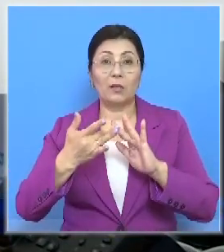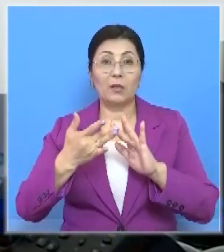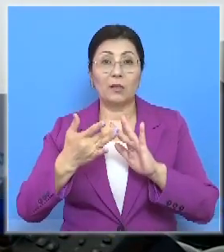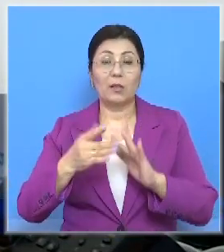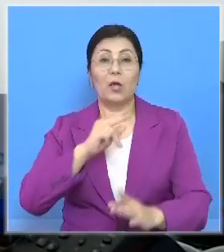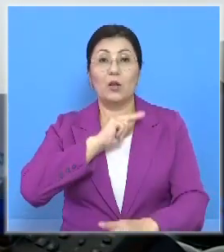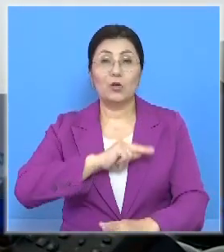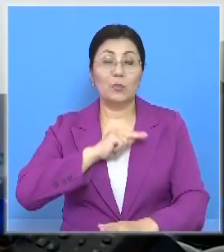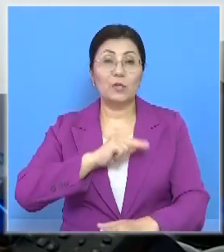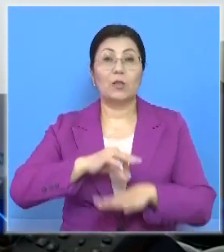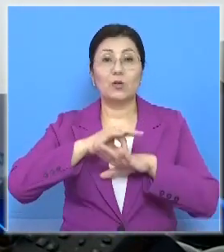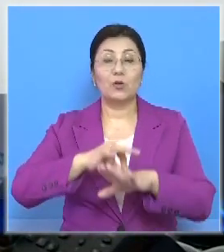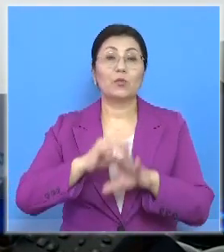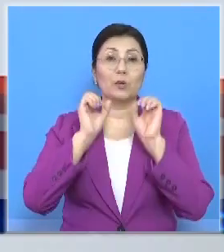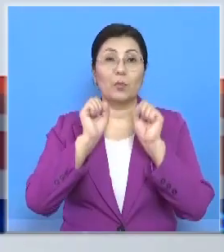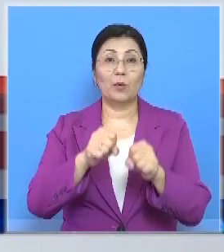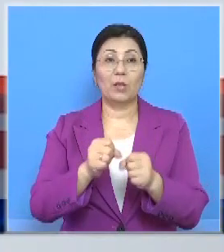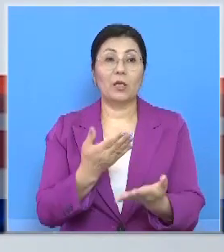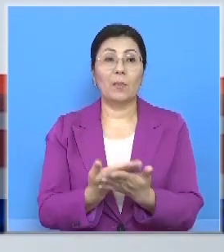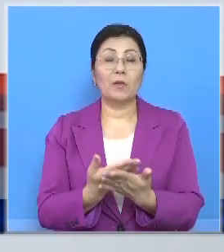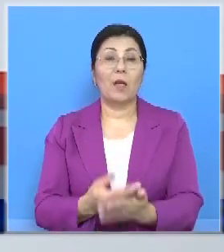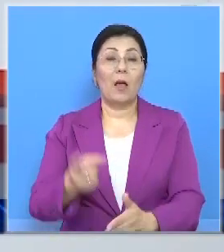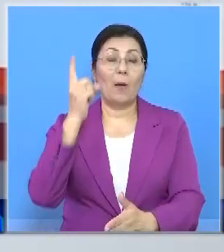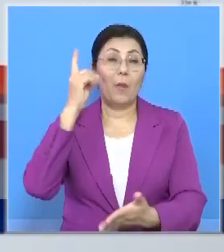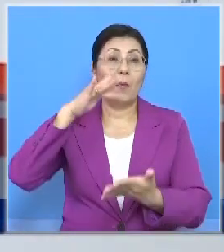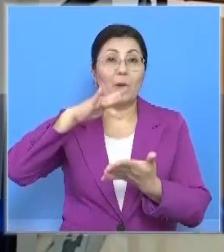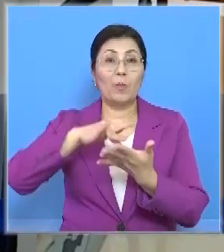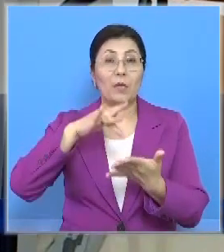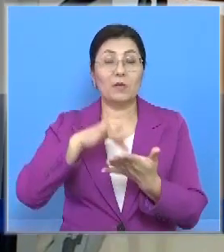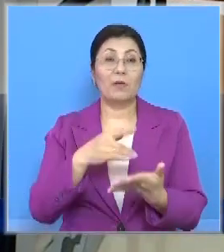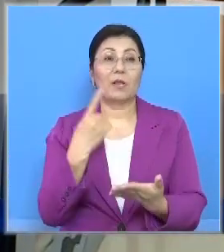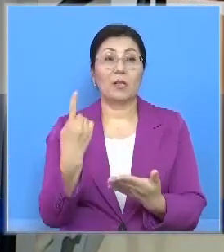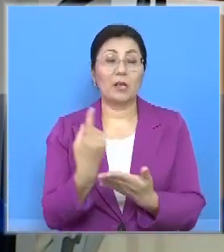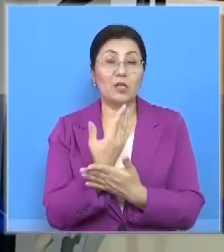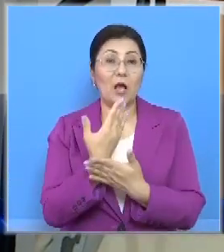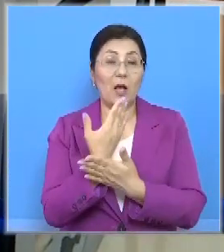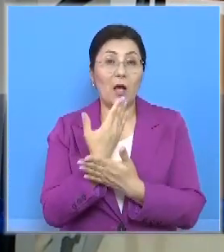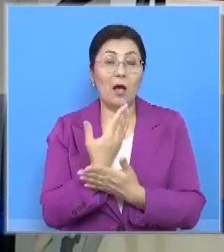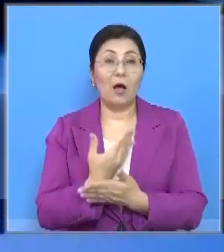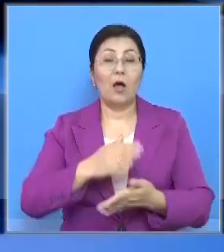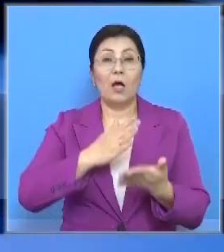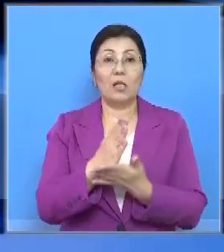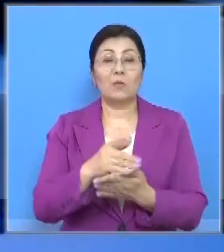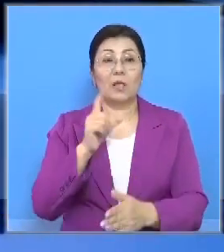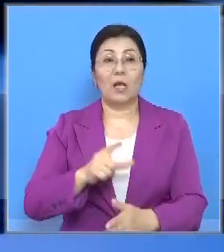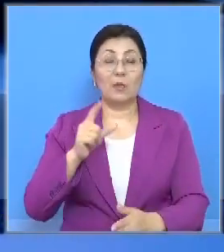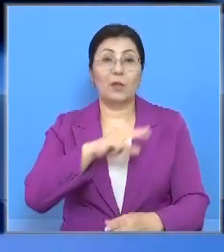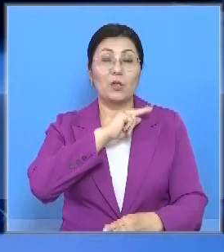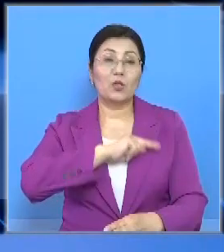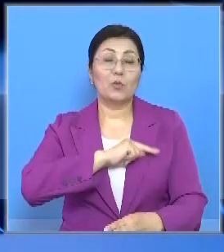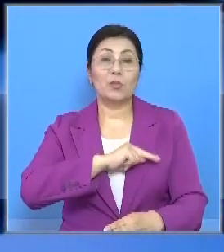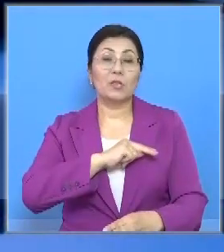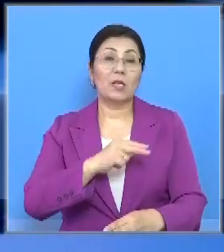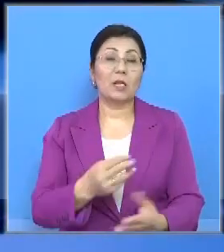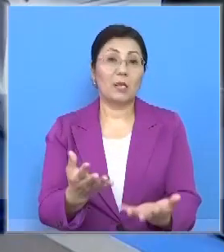барлық жұмыстармен осы орталық айналысатын болады. Мобильді орталықтардың негізгі жаңа функциялары азаматтардың жұмысқа орналасуы мен